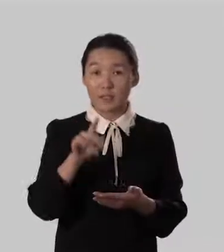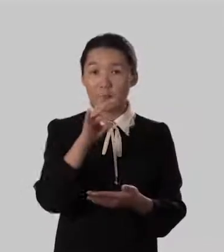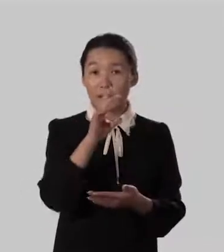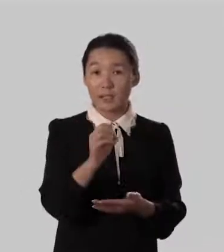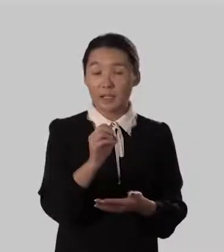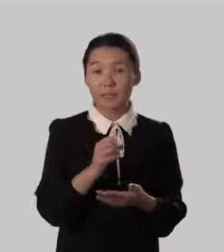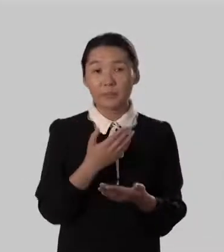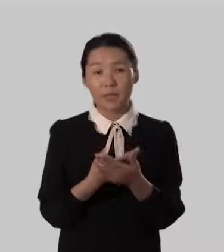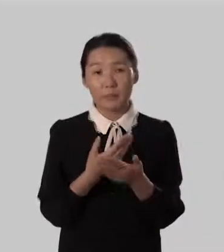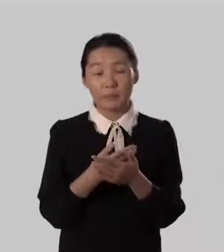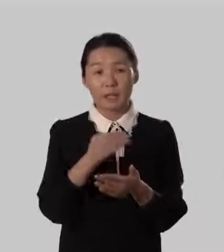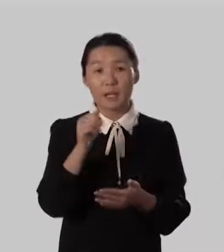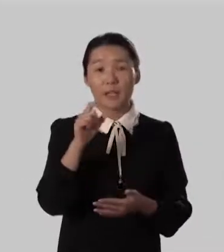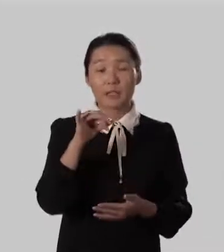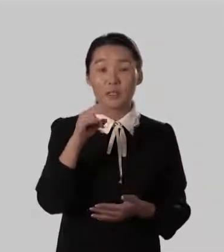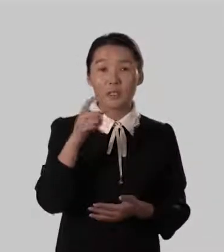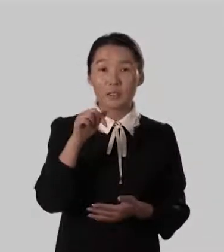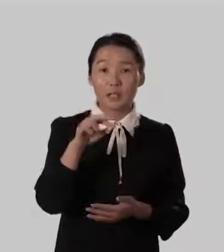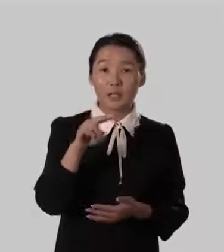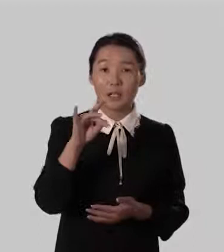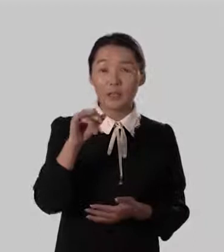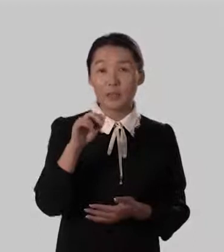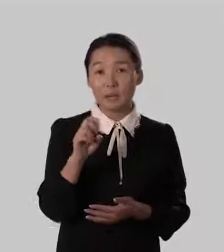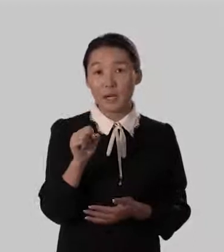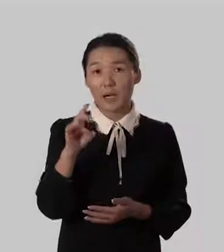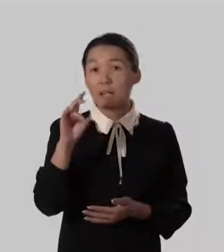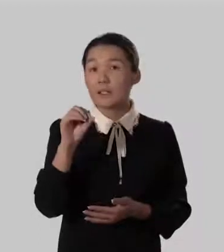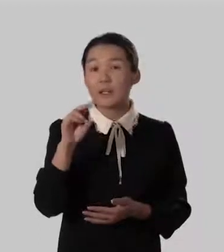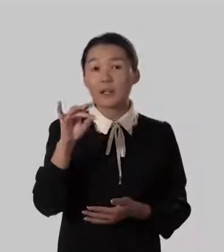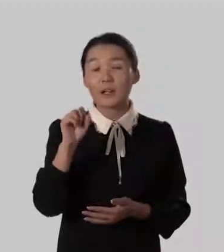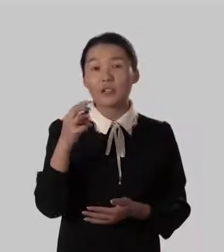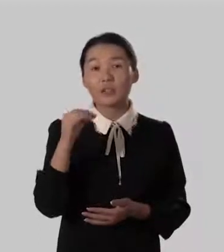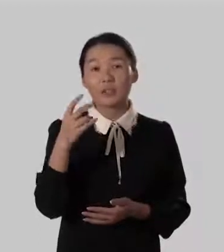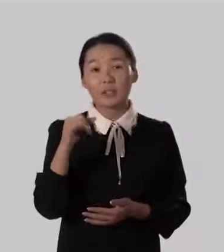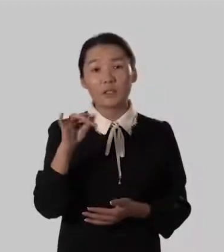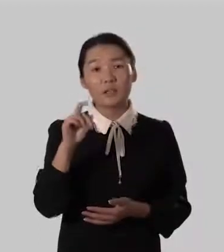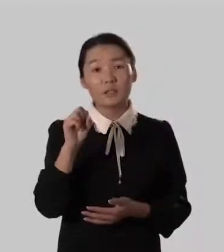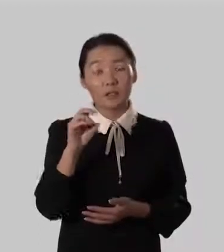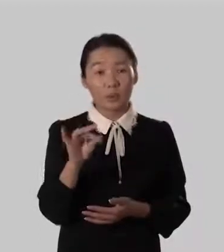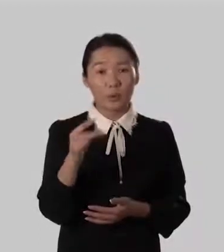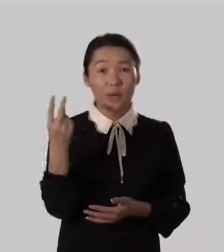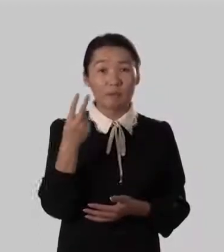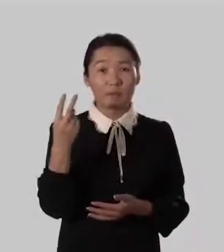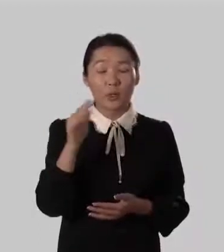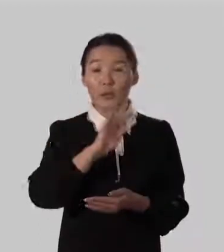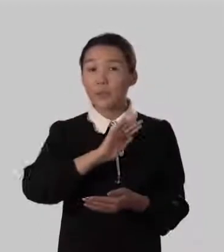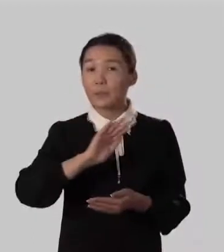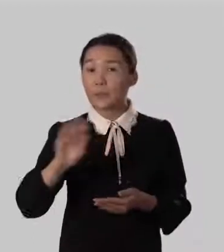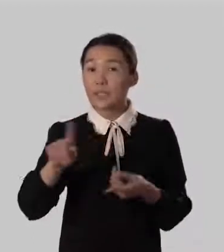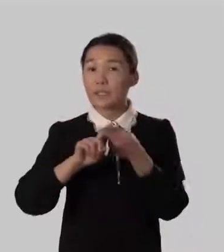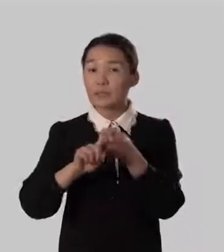не например жареная рыба не крашенный забор второе нет